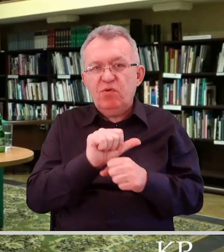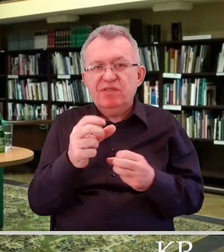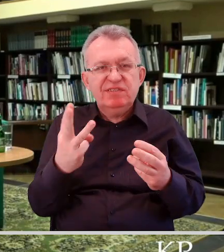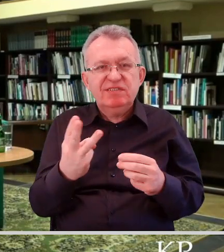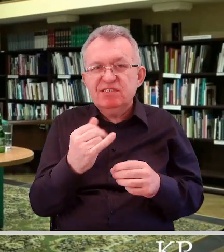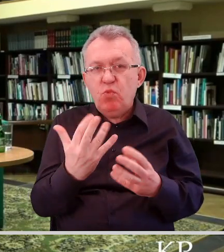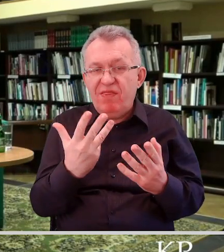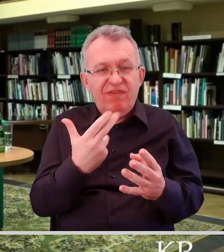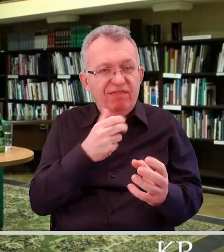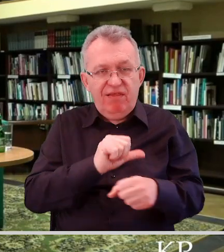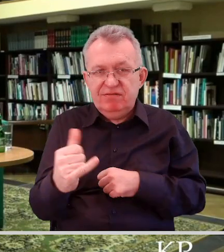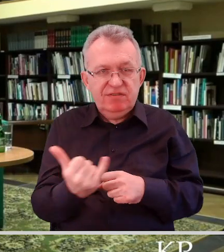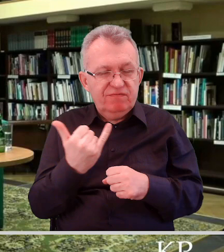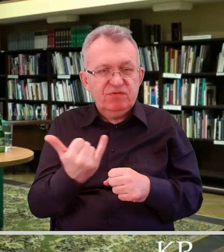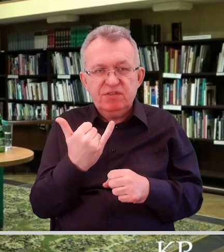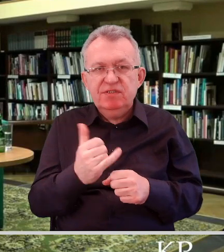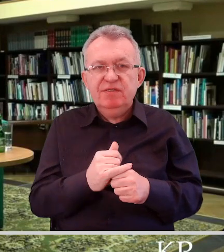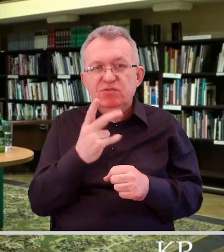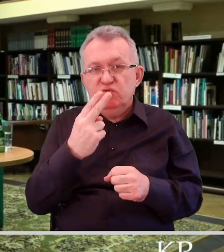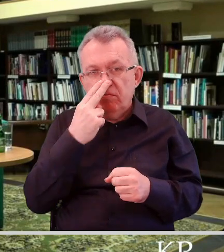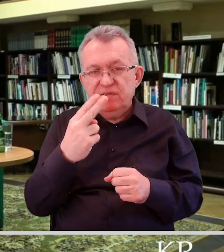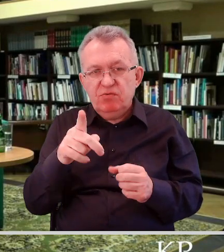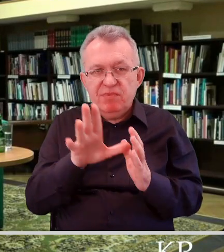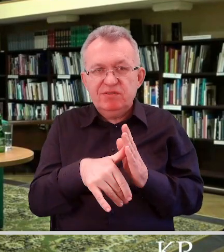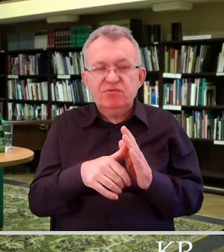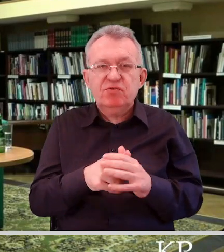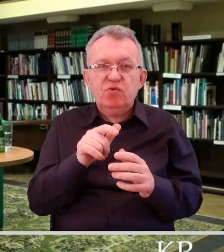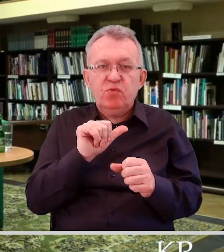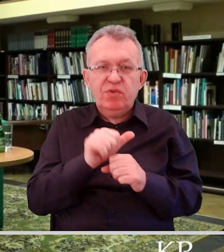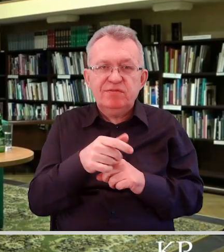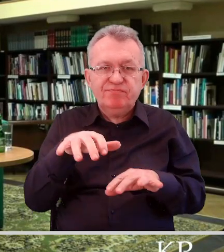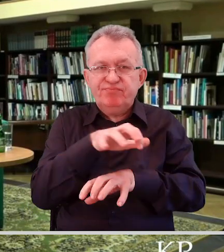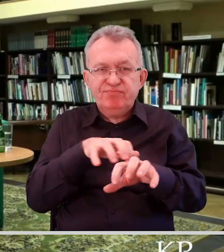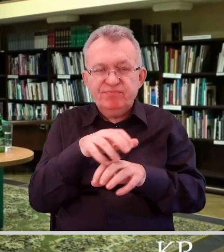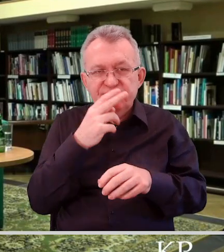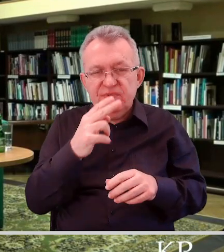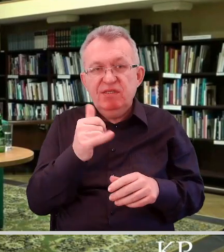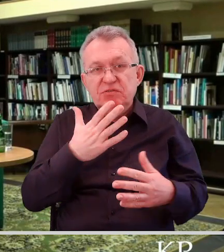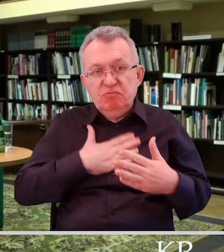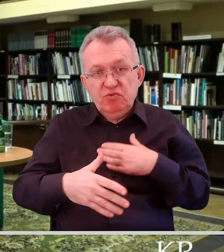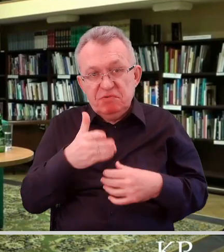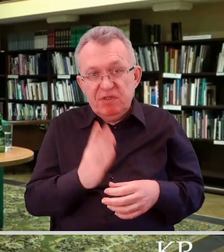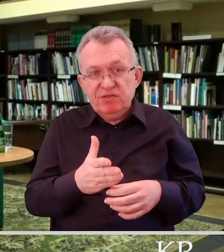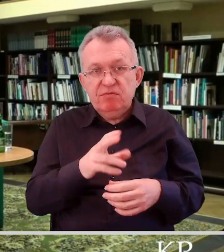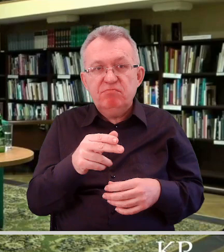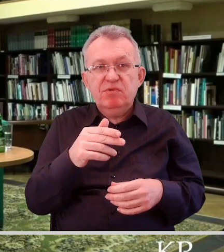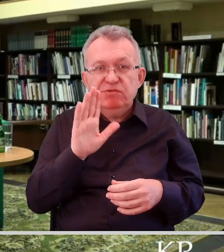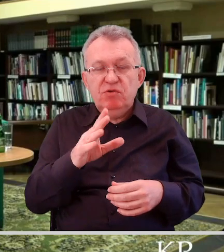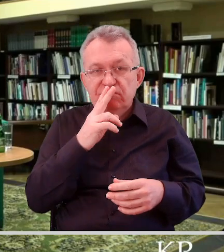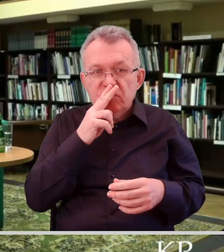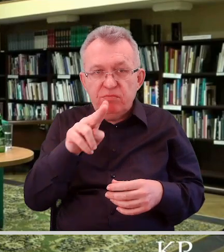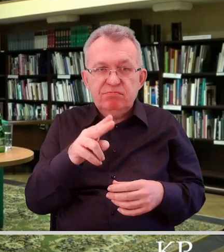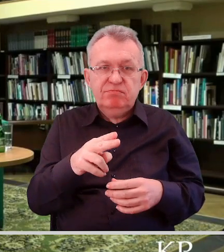jest takie łatwe wpaść w ten rytm, który będzie przyjemny, który pozwoli coś